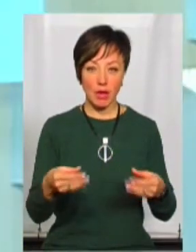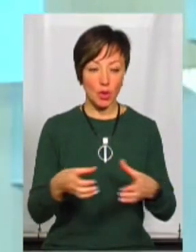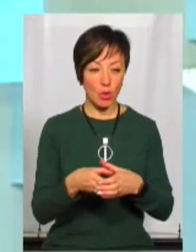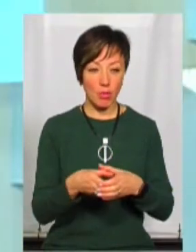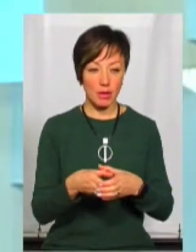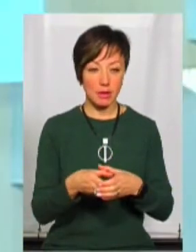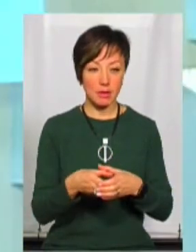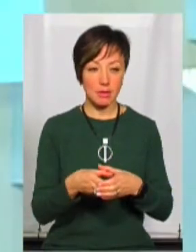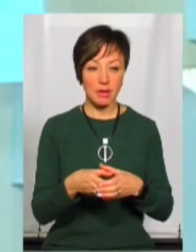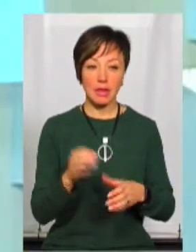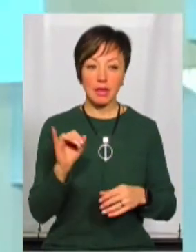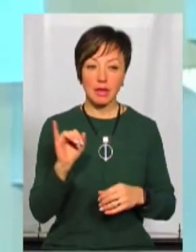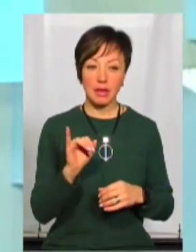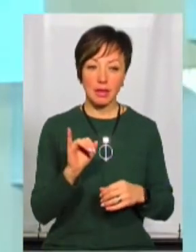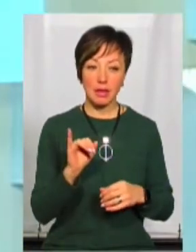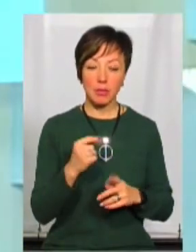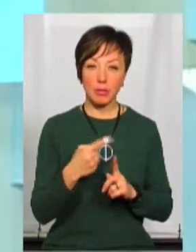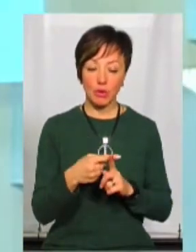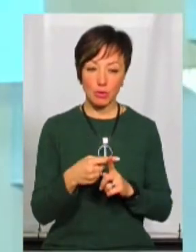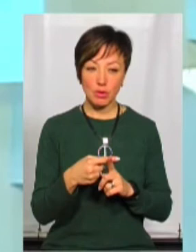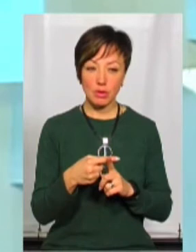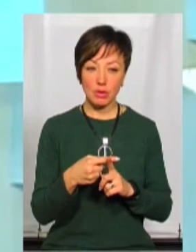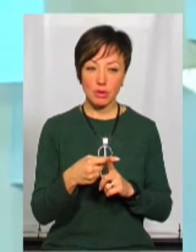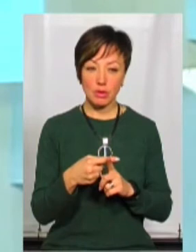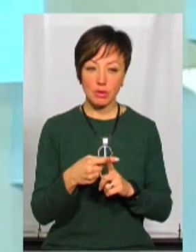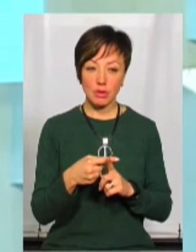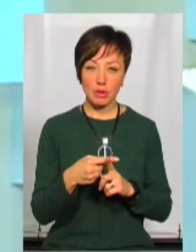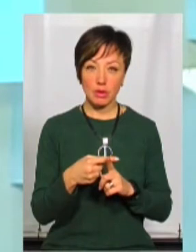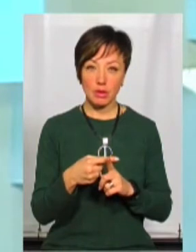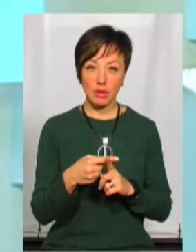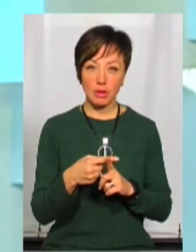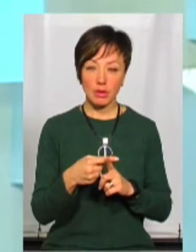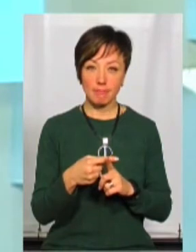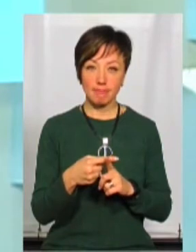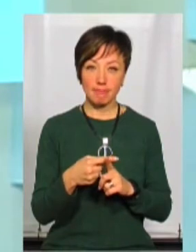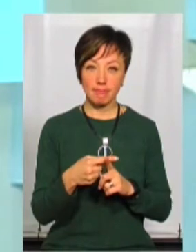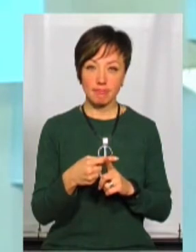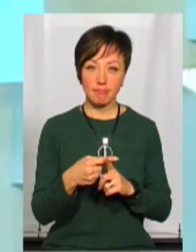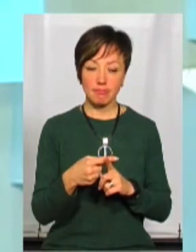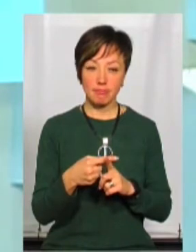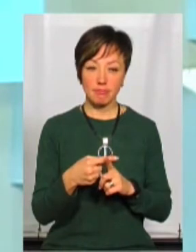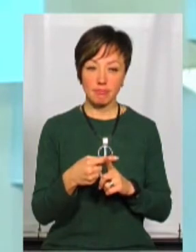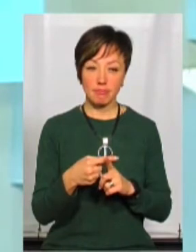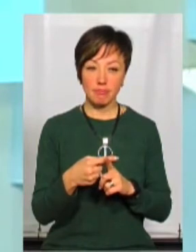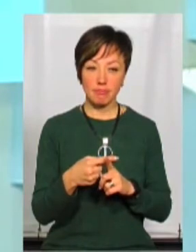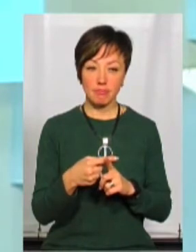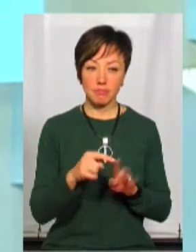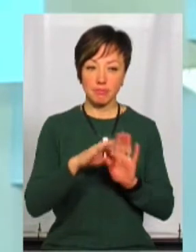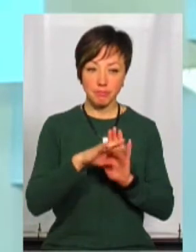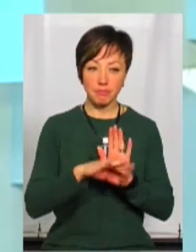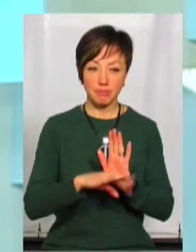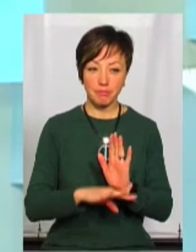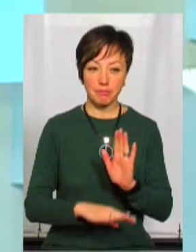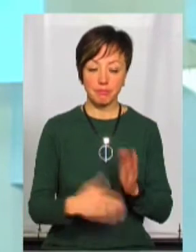громада. І плюс, звичайно, цілий ряд ще таких пунктів,